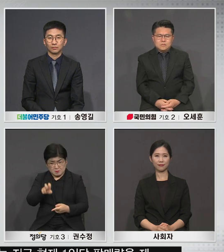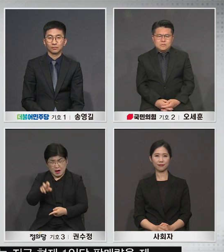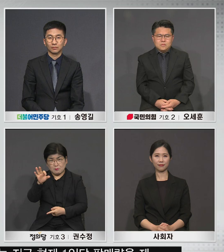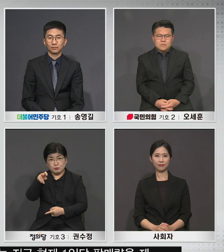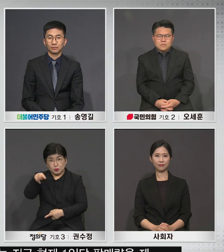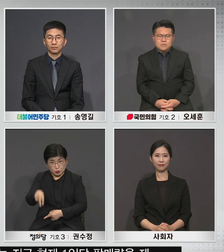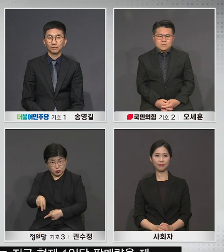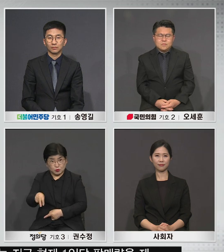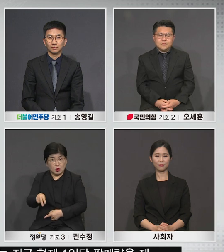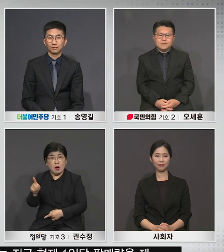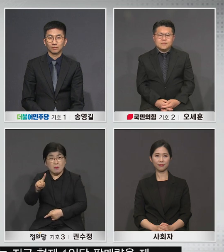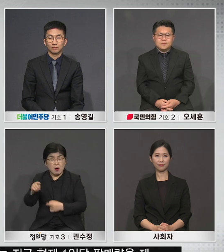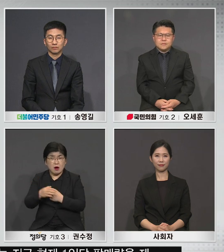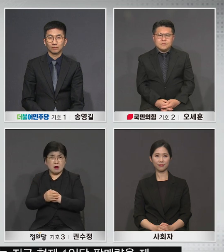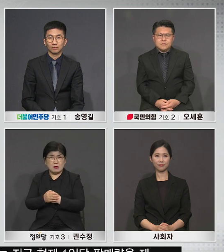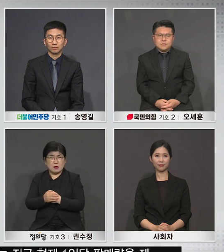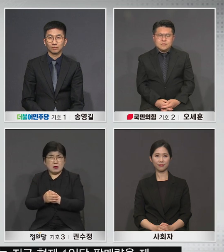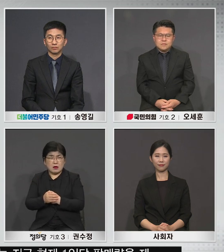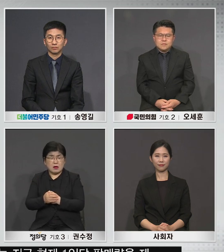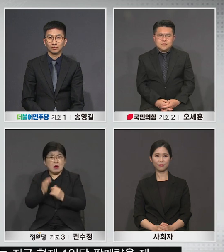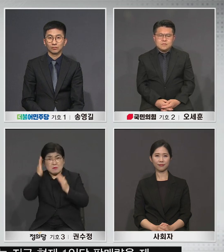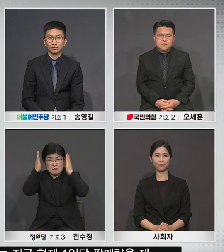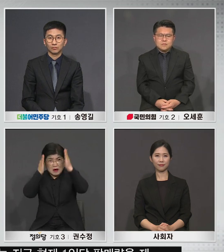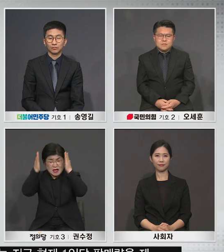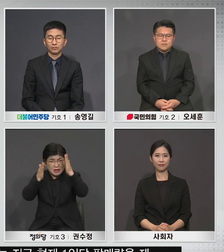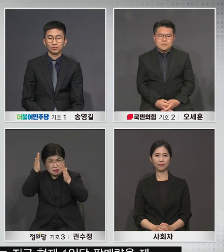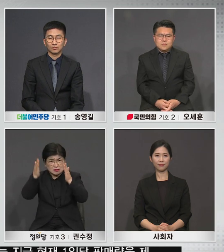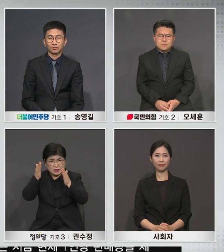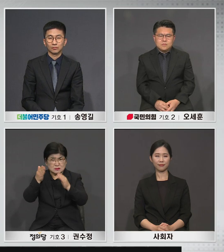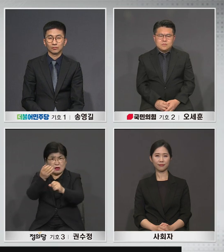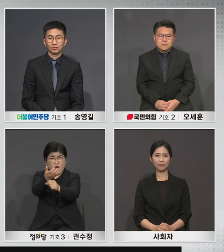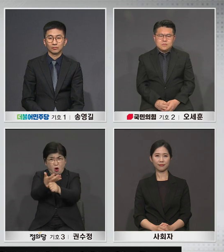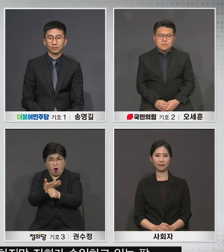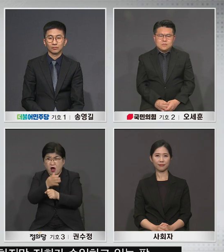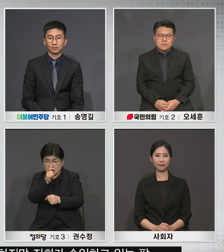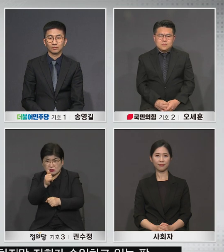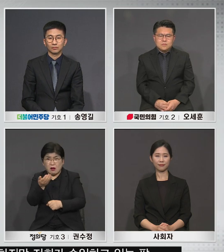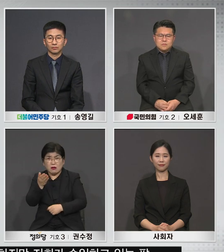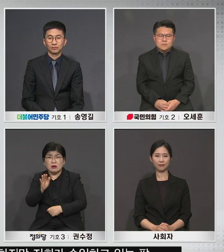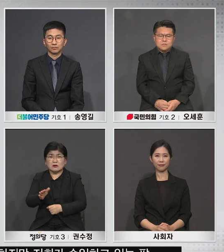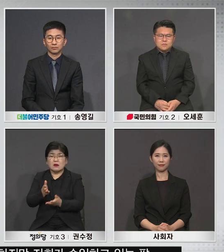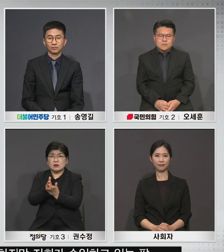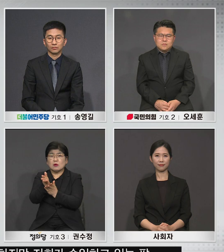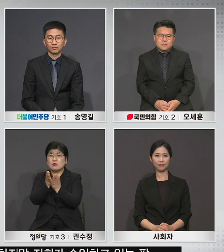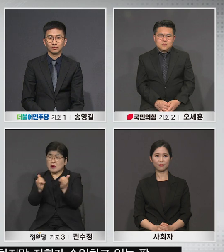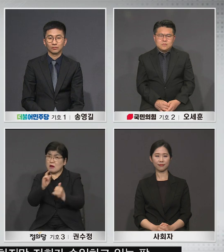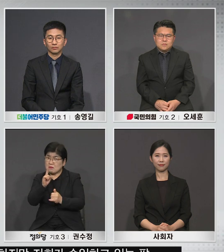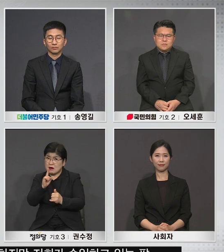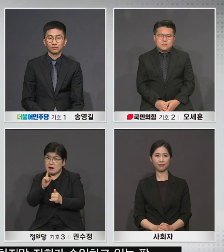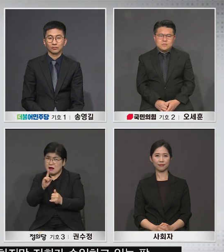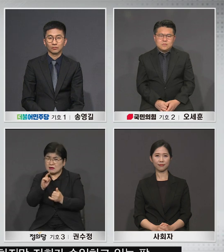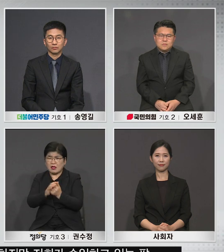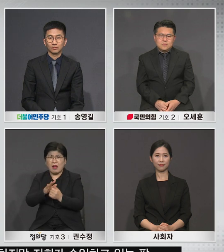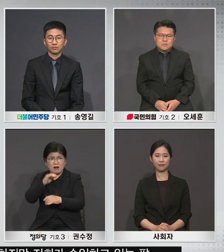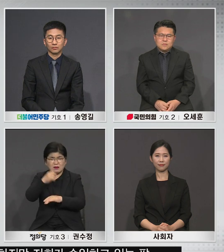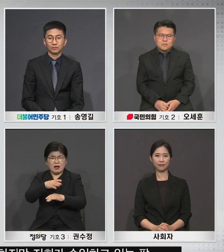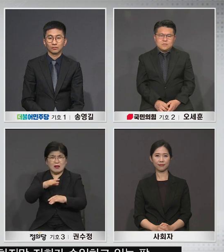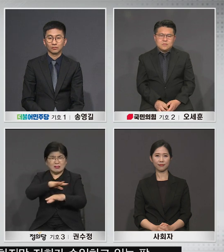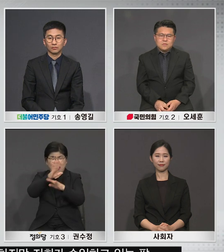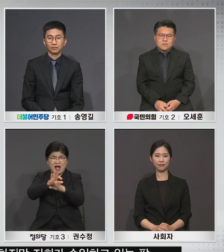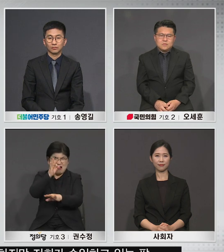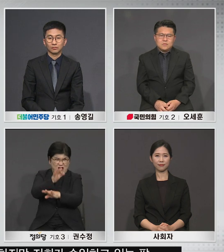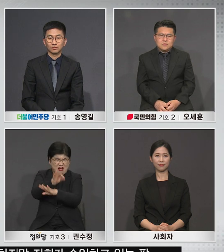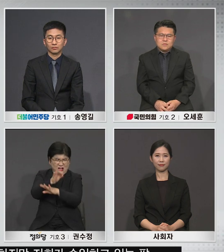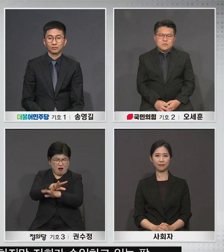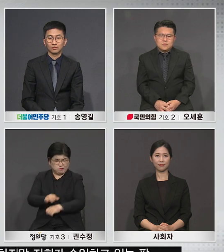그렇기 때문에 이것은 전문가들의 의견으로 보면 사재기나 이런 것들이 가장